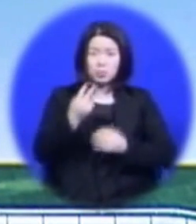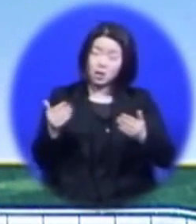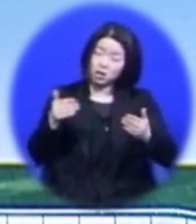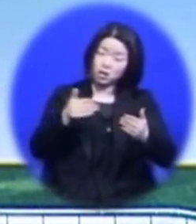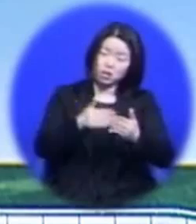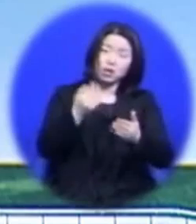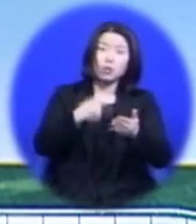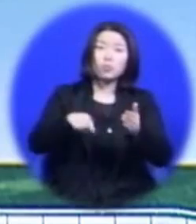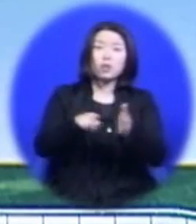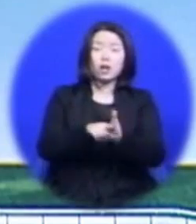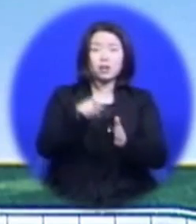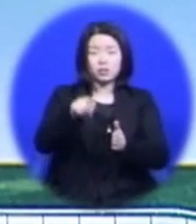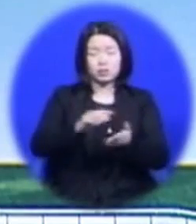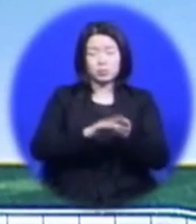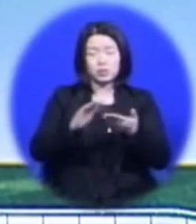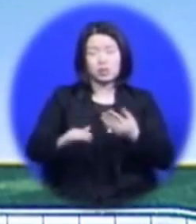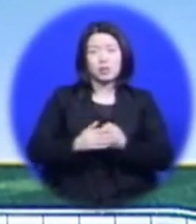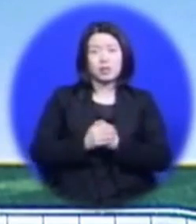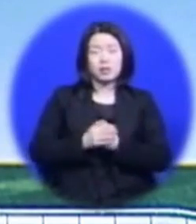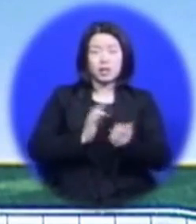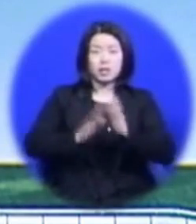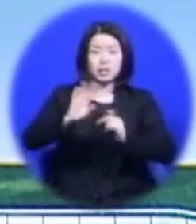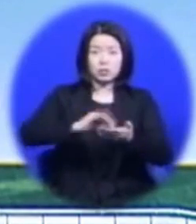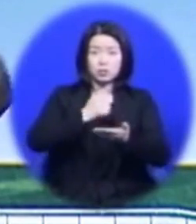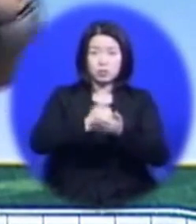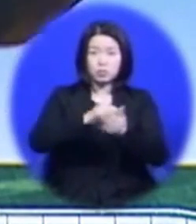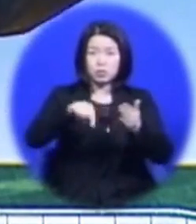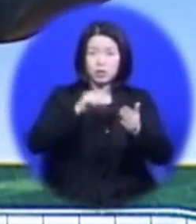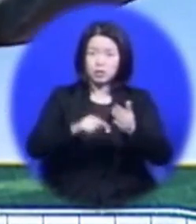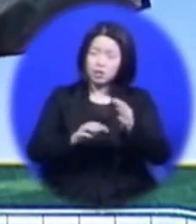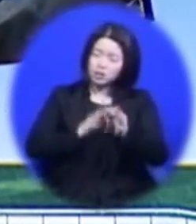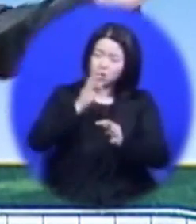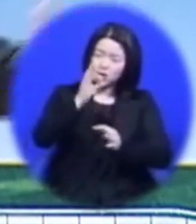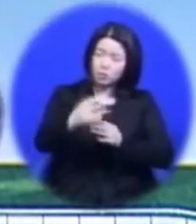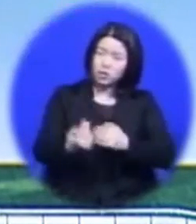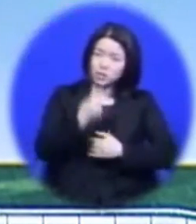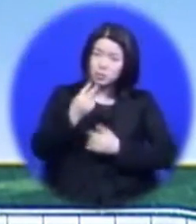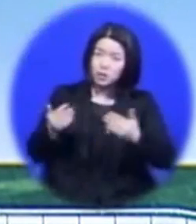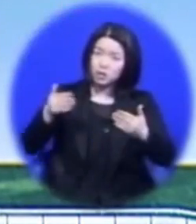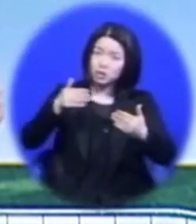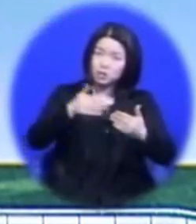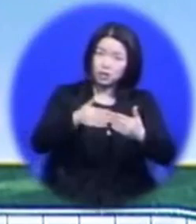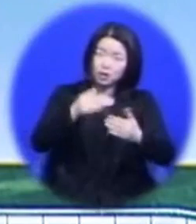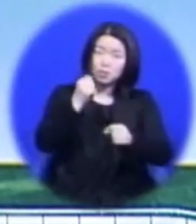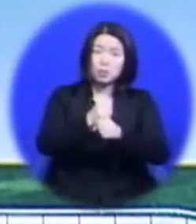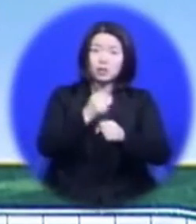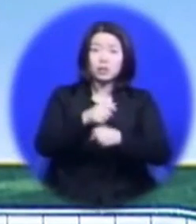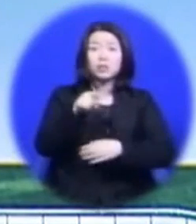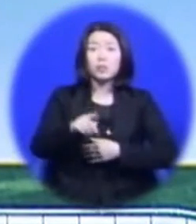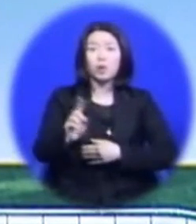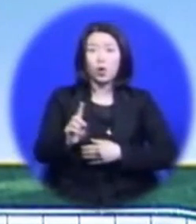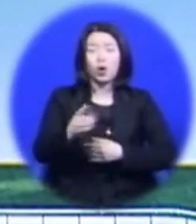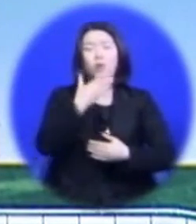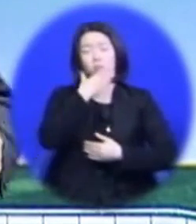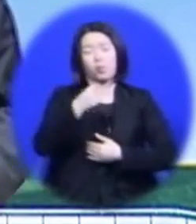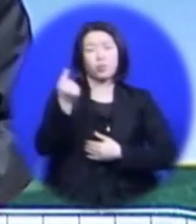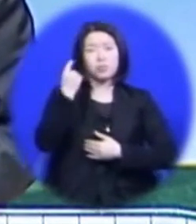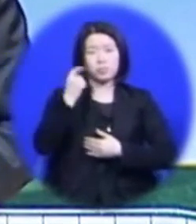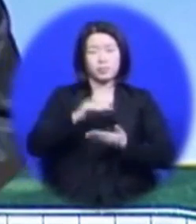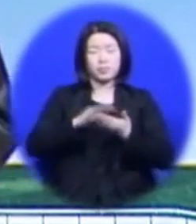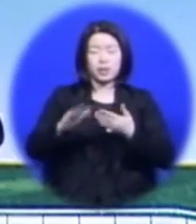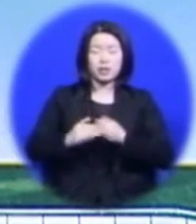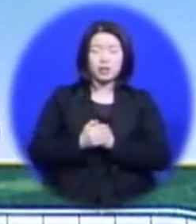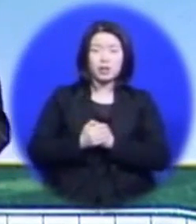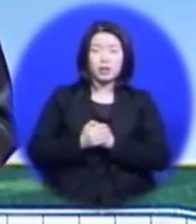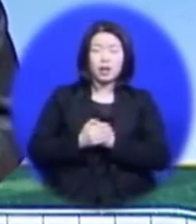것입니다. 예수 그리스도 안에서 우리를 영원한 생명에 이르게 만들어 주시는 것이 복음입니다.